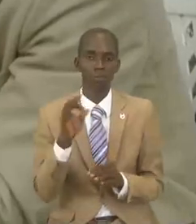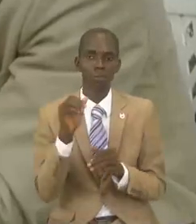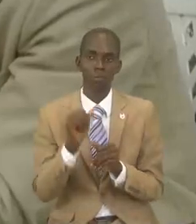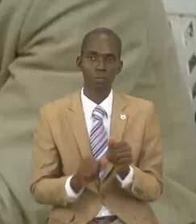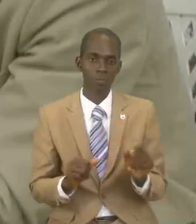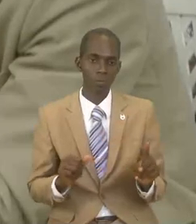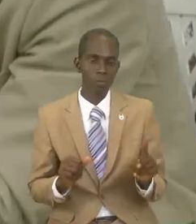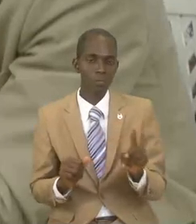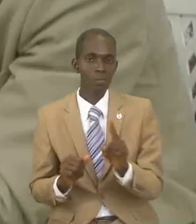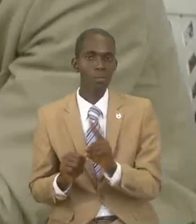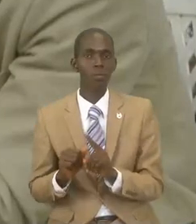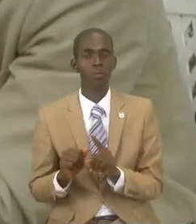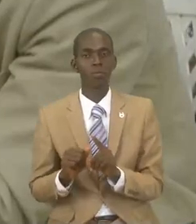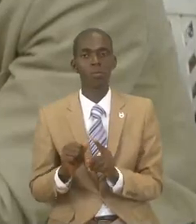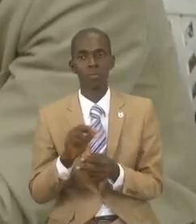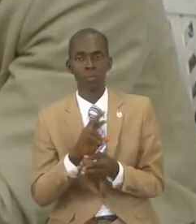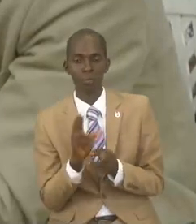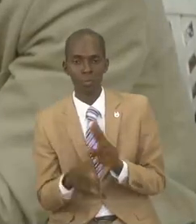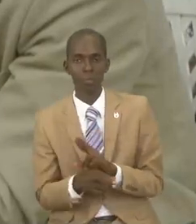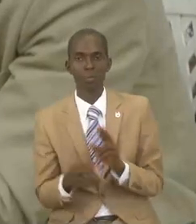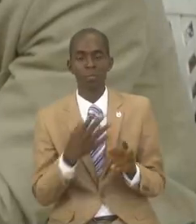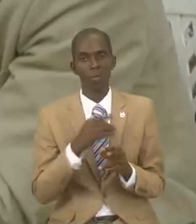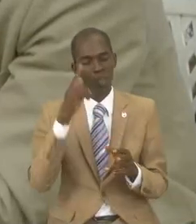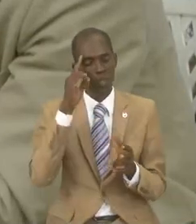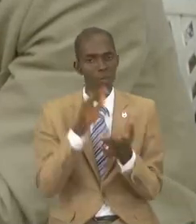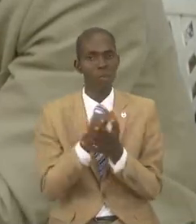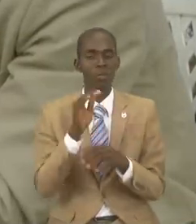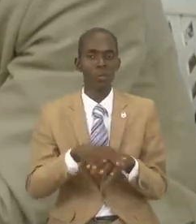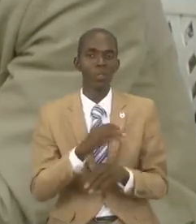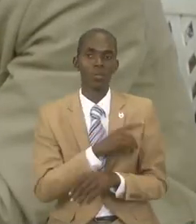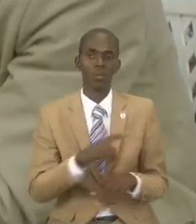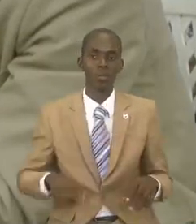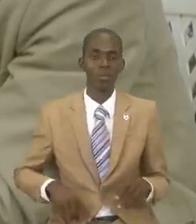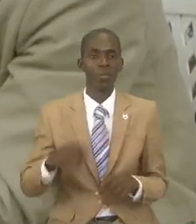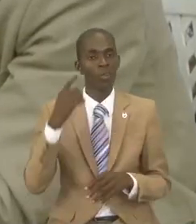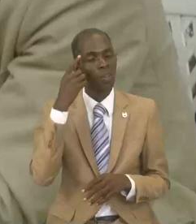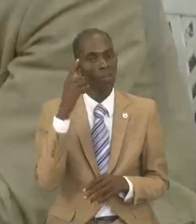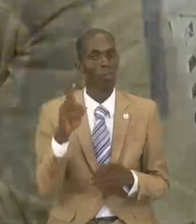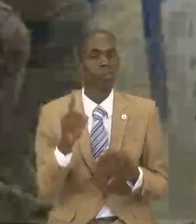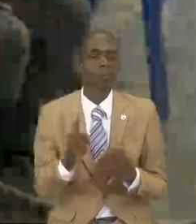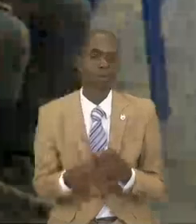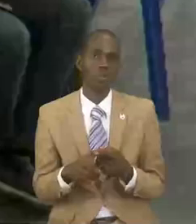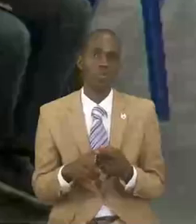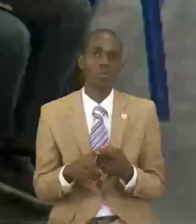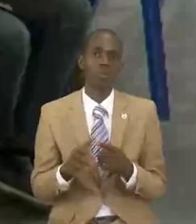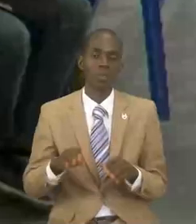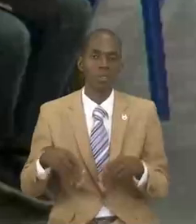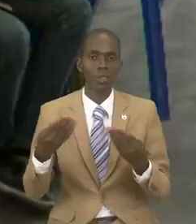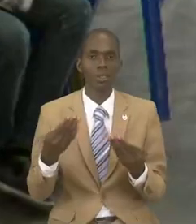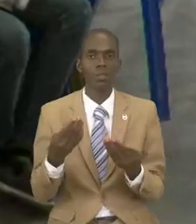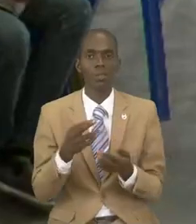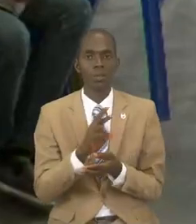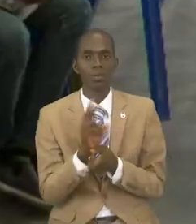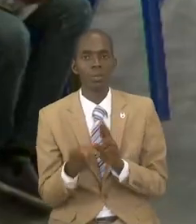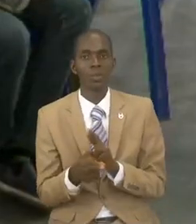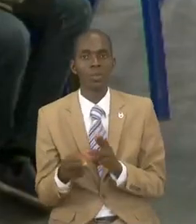sauveur de tous ceux qui se repentent et croient au Seigneur pour donner à Israël